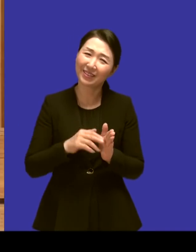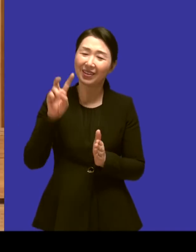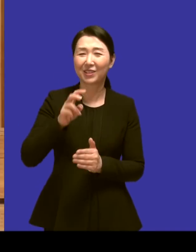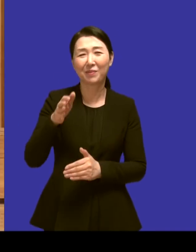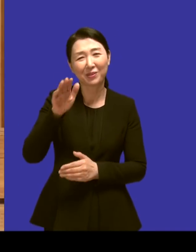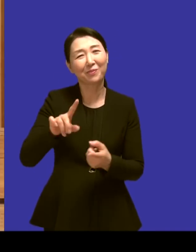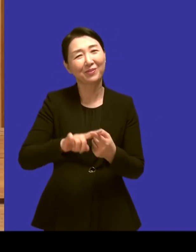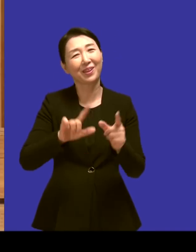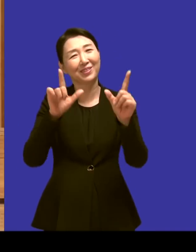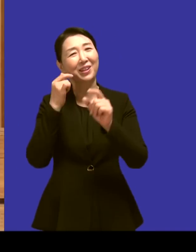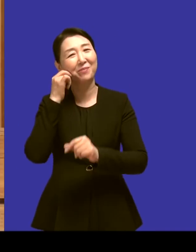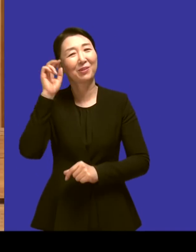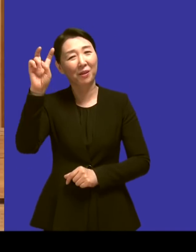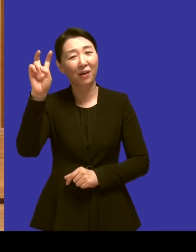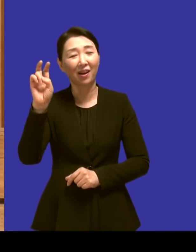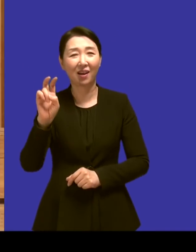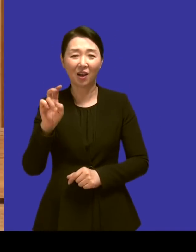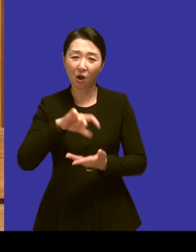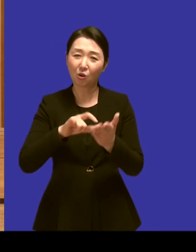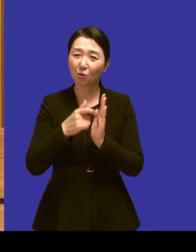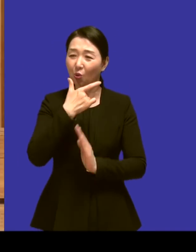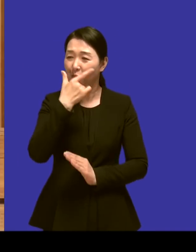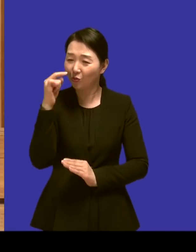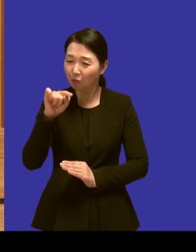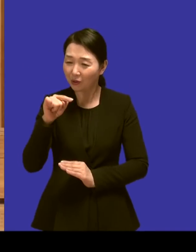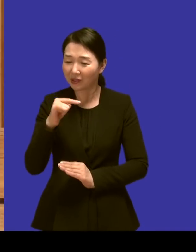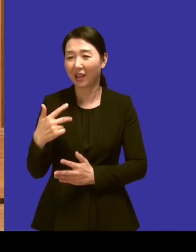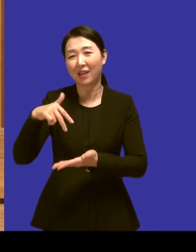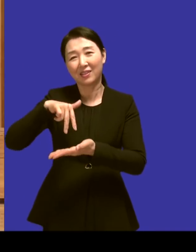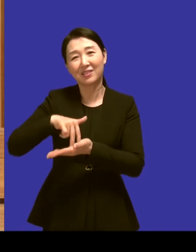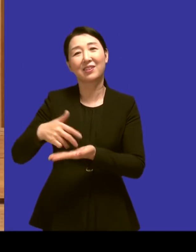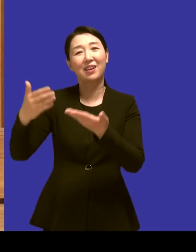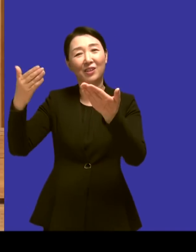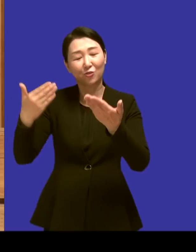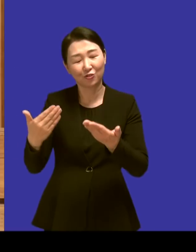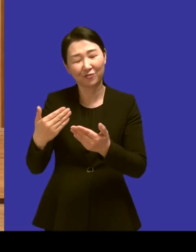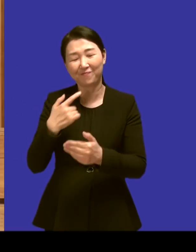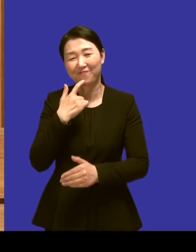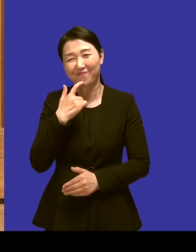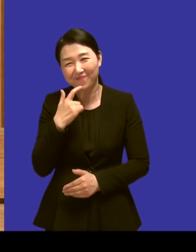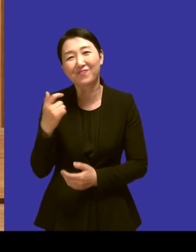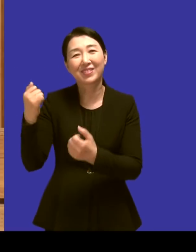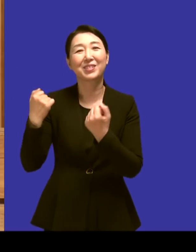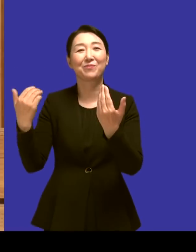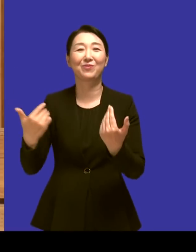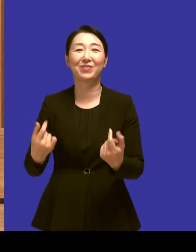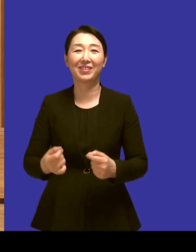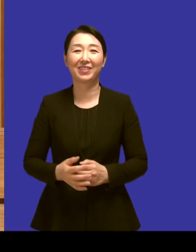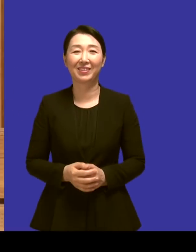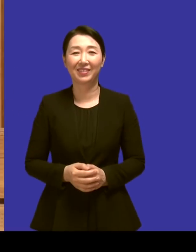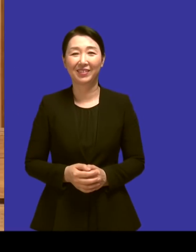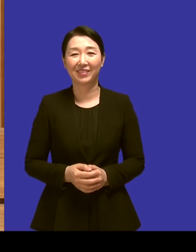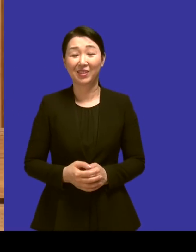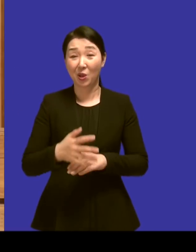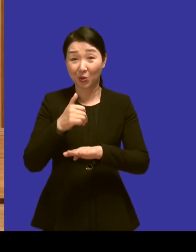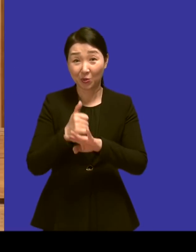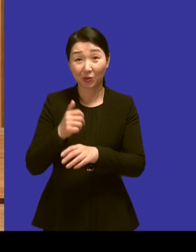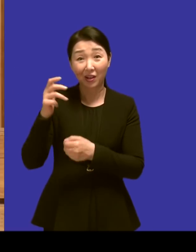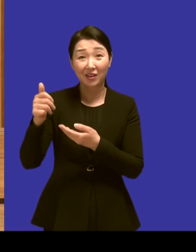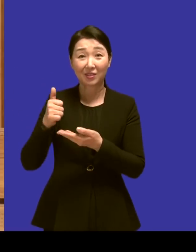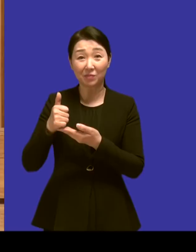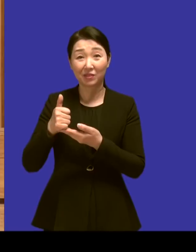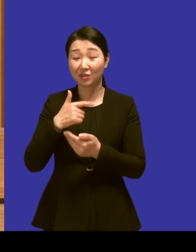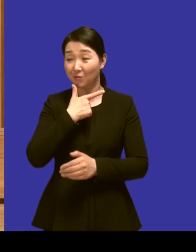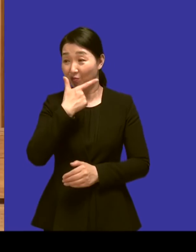것 같아요. 어느 정도의 결핍이 나를 일어나게 할 수 있는 그런 끈기와 힘을 갖다 준다는 생각이 들거든요. 네. 그래서 결국 하나님께서는